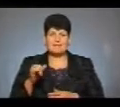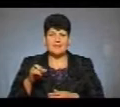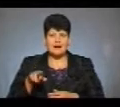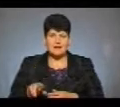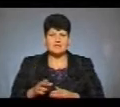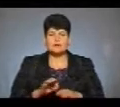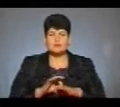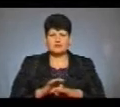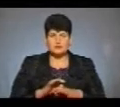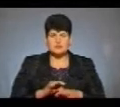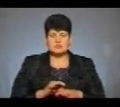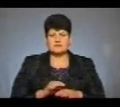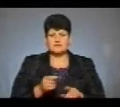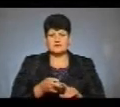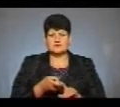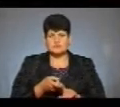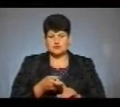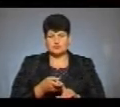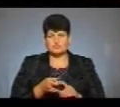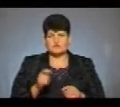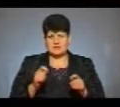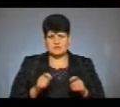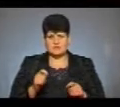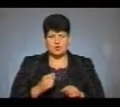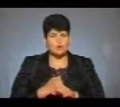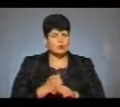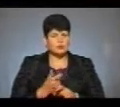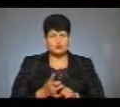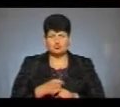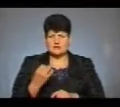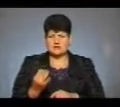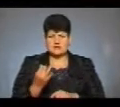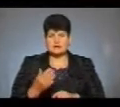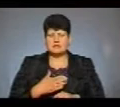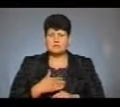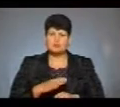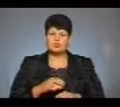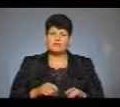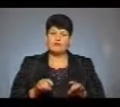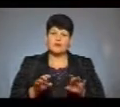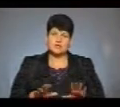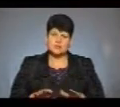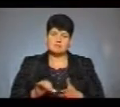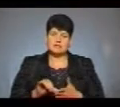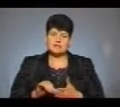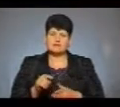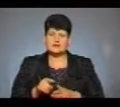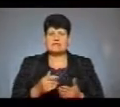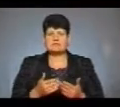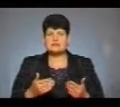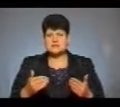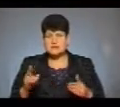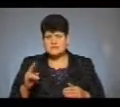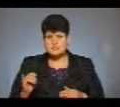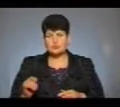рамках фестивалю гончарів «Несвяті горшки ліплять». Роботи дуже цікаві, і нами було вирішено представити їх на виставці, тому